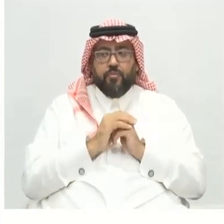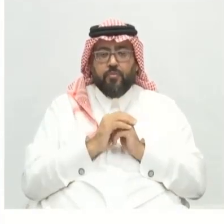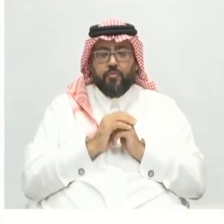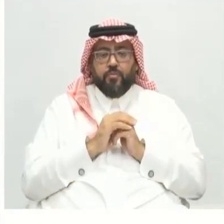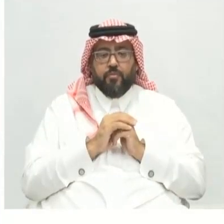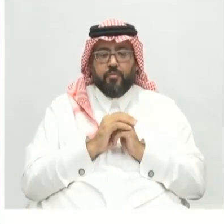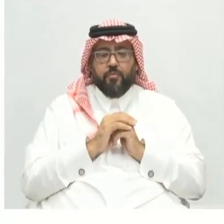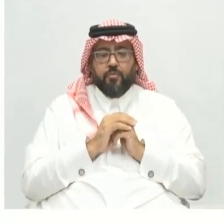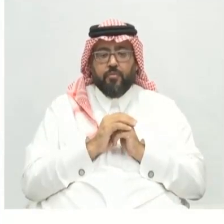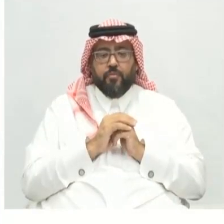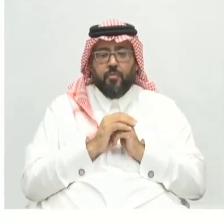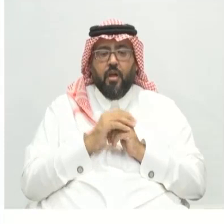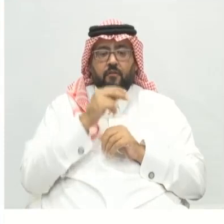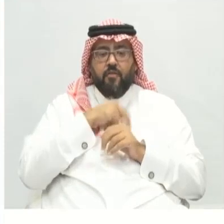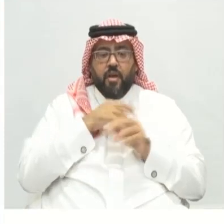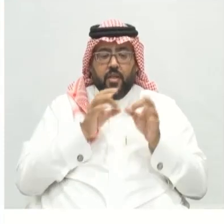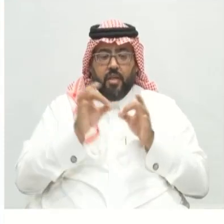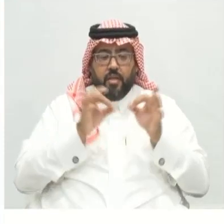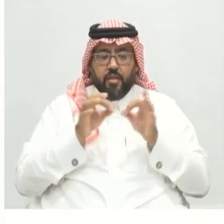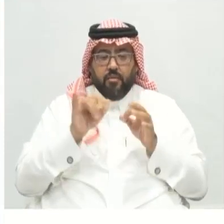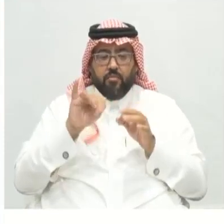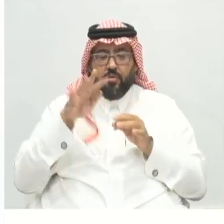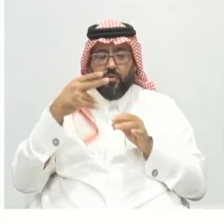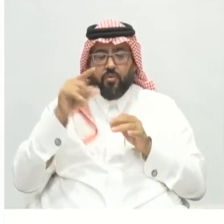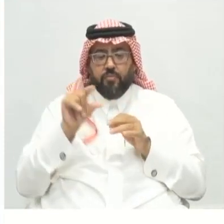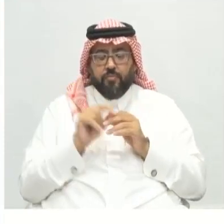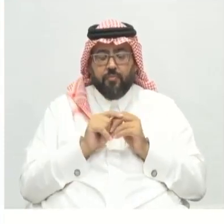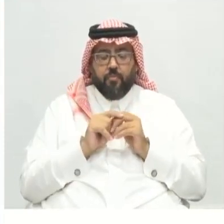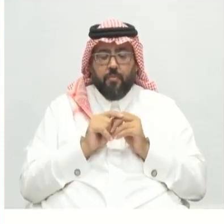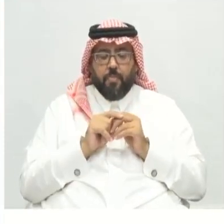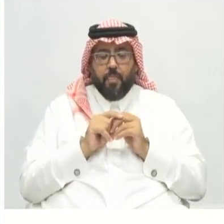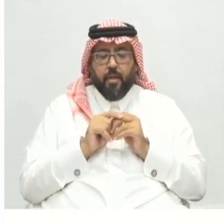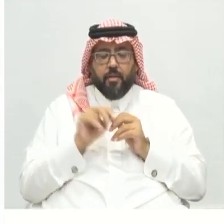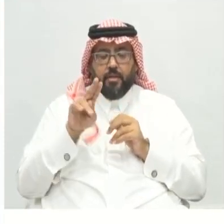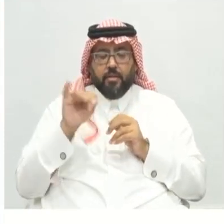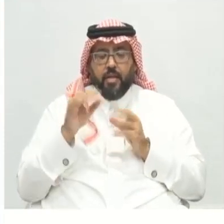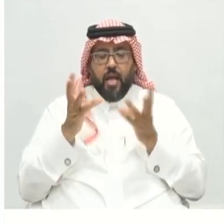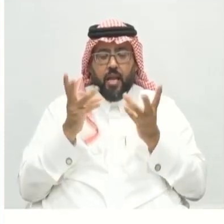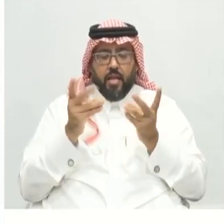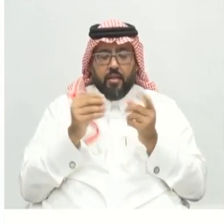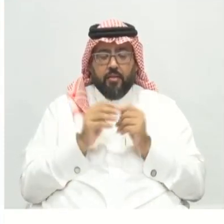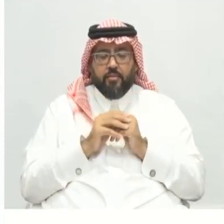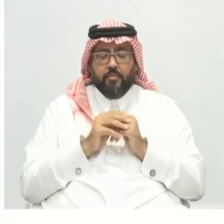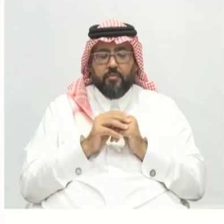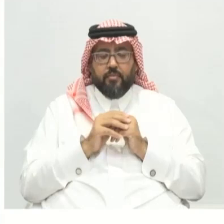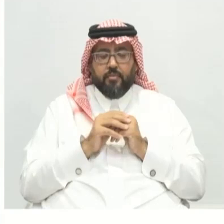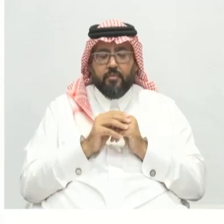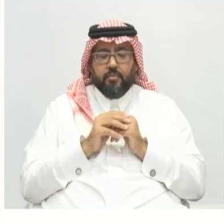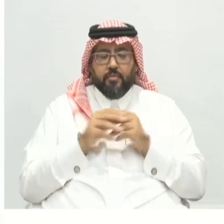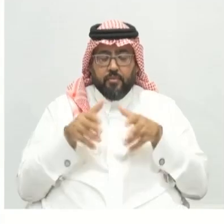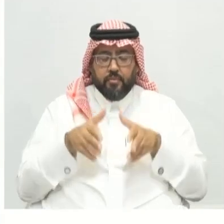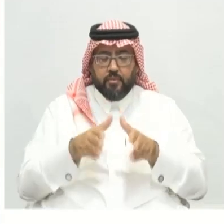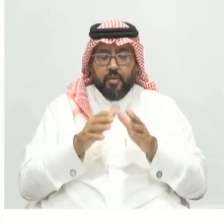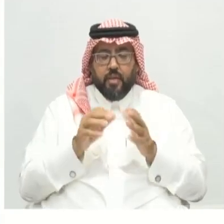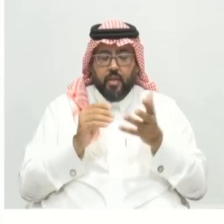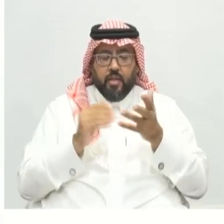المشروع فوائد تخطيط المشروع من حيث تحسين النتائج اللي هو من خلال